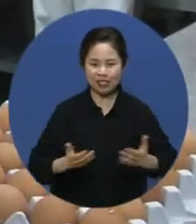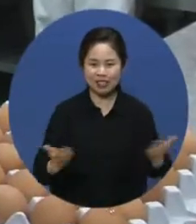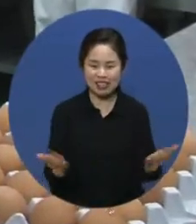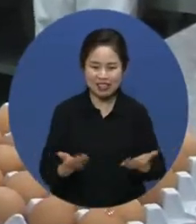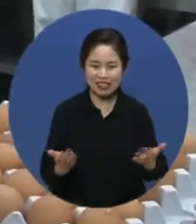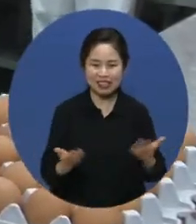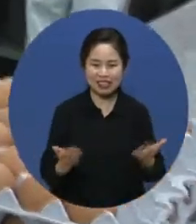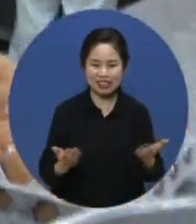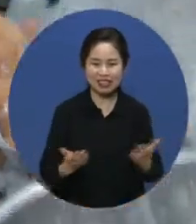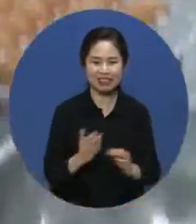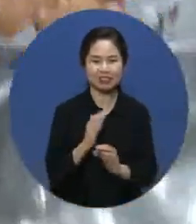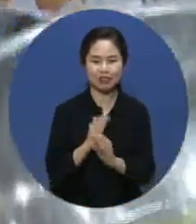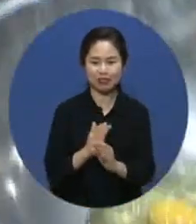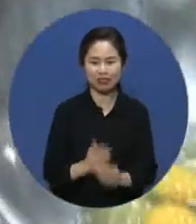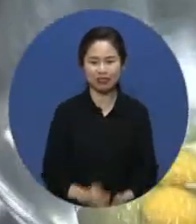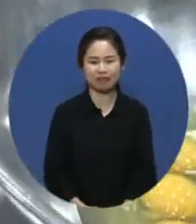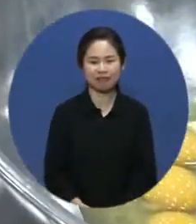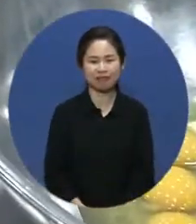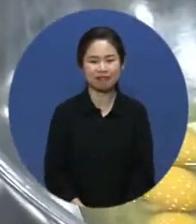매진하고 있습니다.